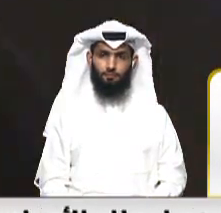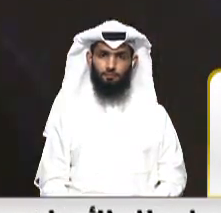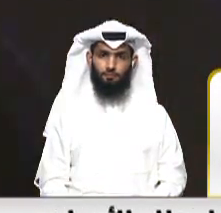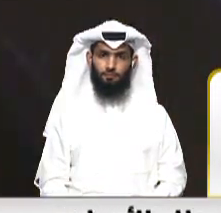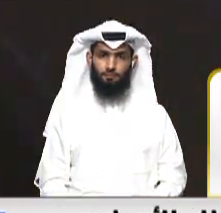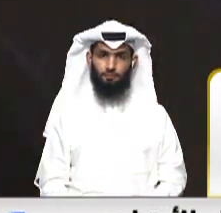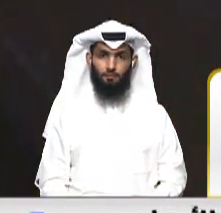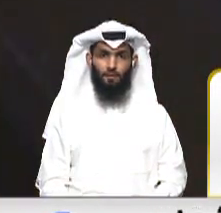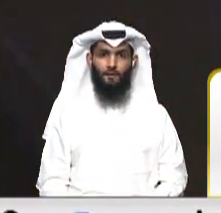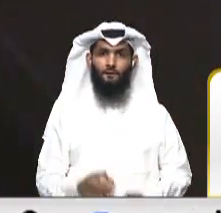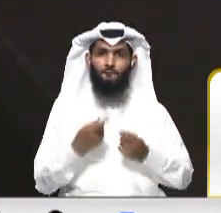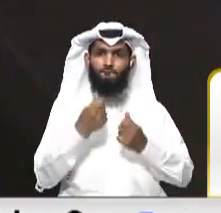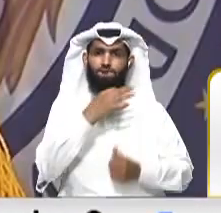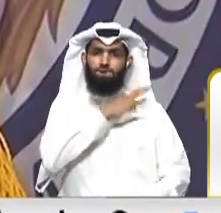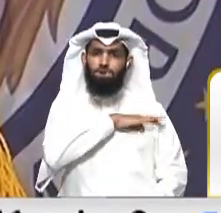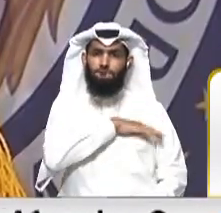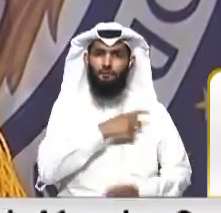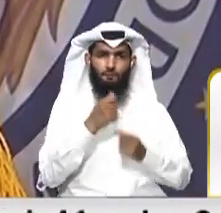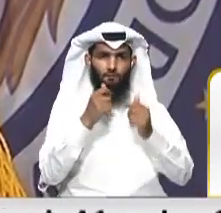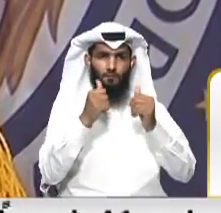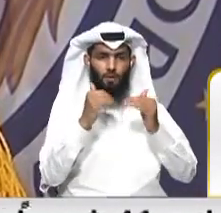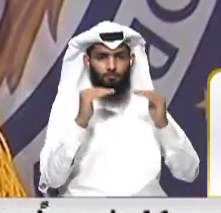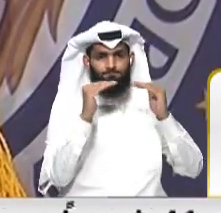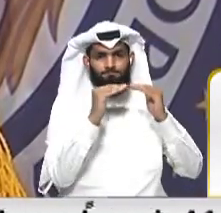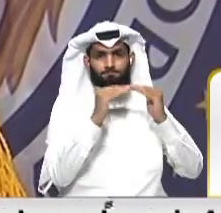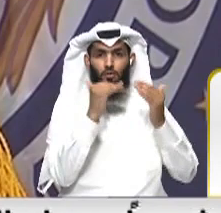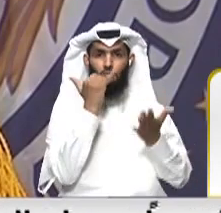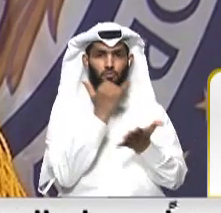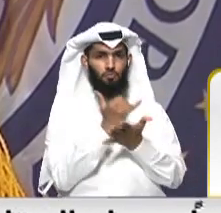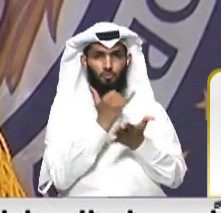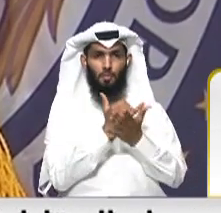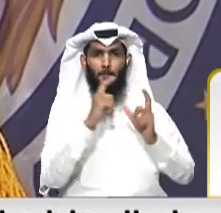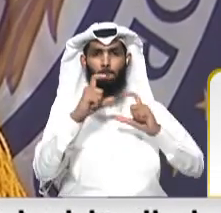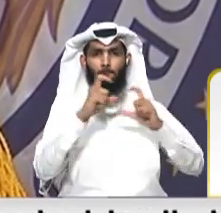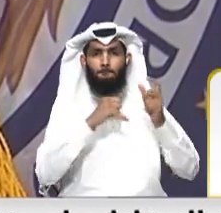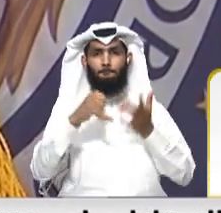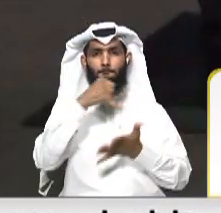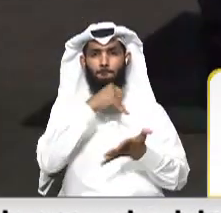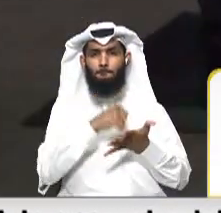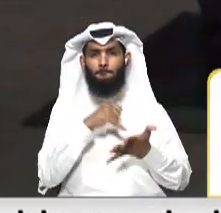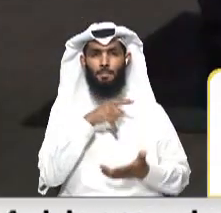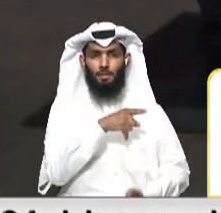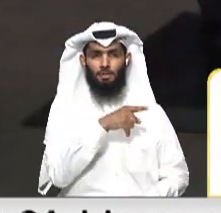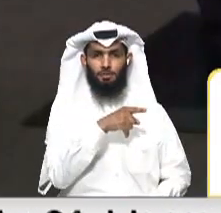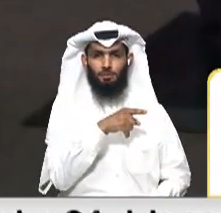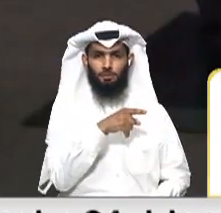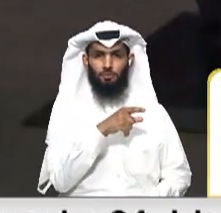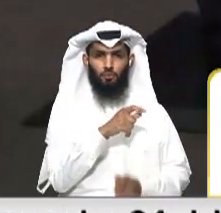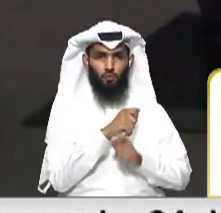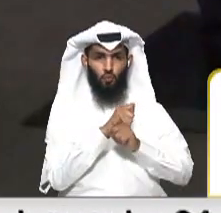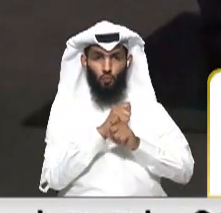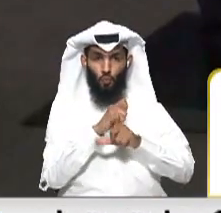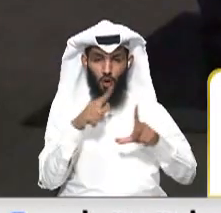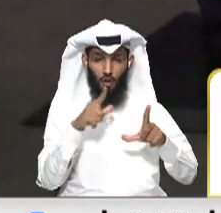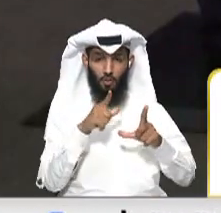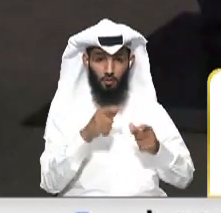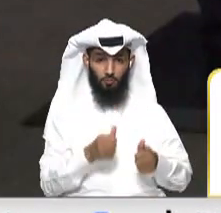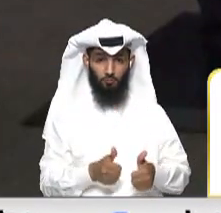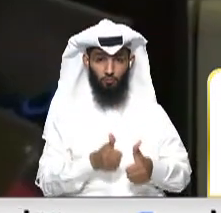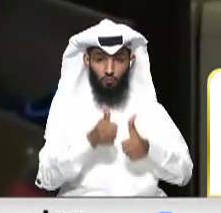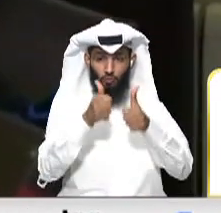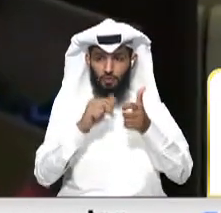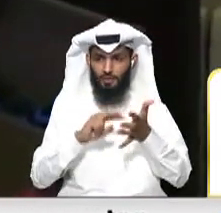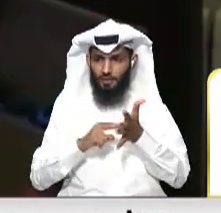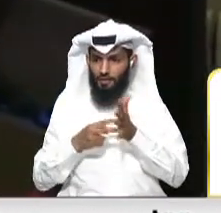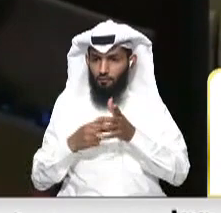سعر الفائدة هو الذي يدفعه البنك المركزي على إيداعات البنوك التجارية والتي لها انعكاس مباشر على تدفقات